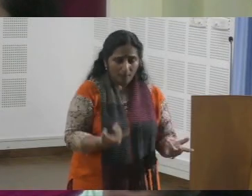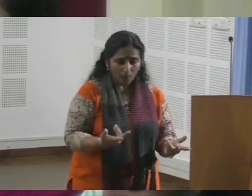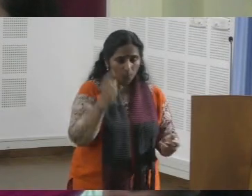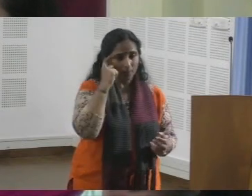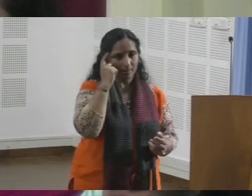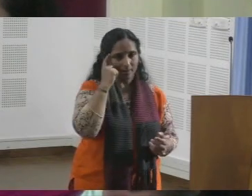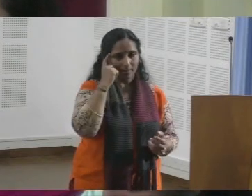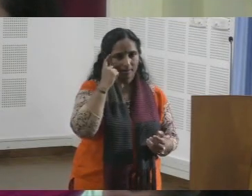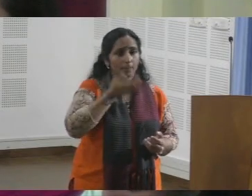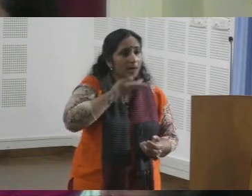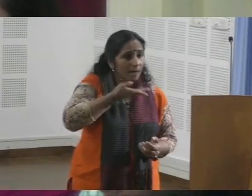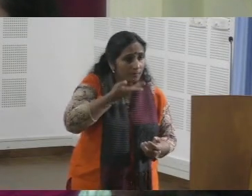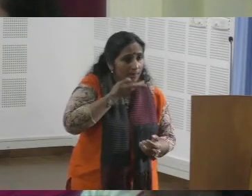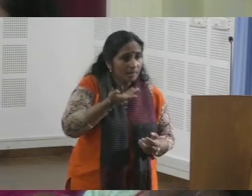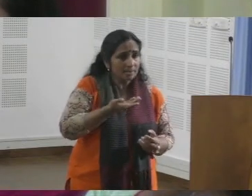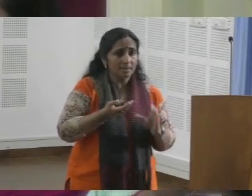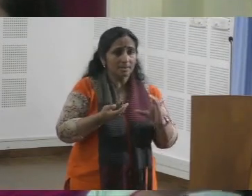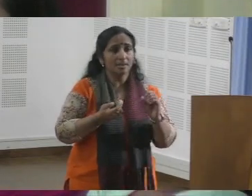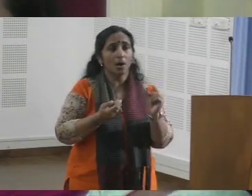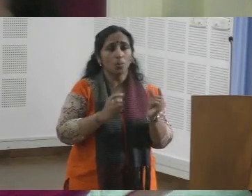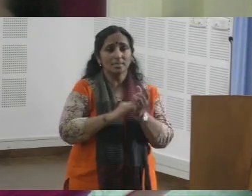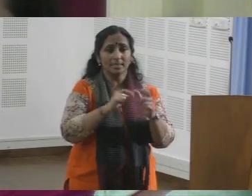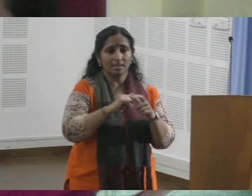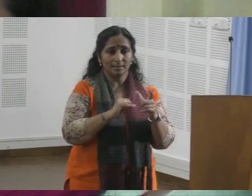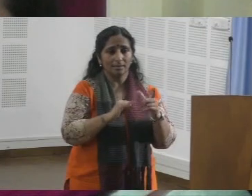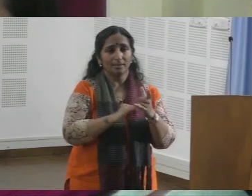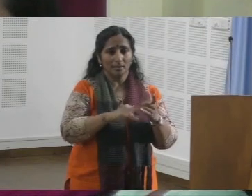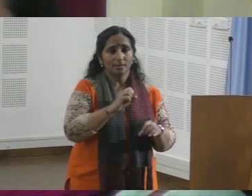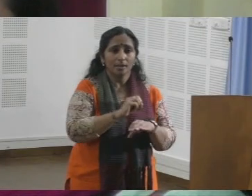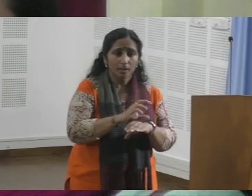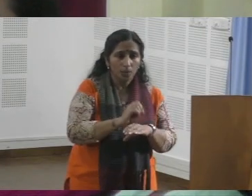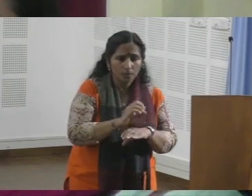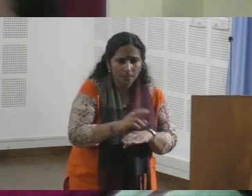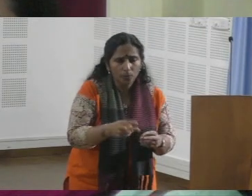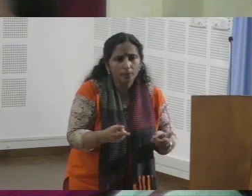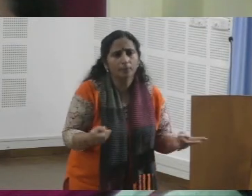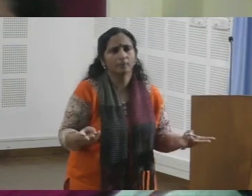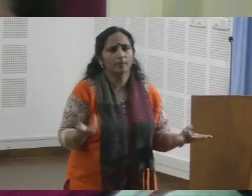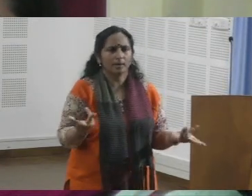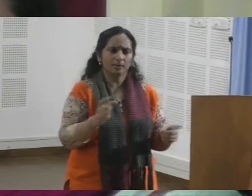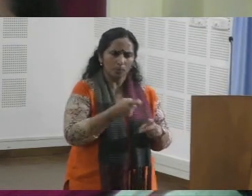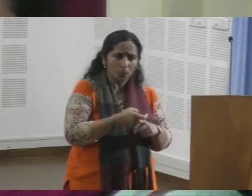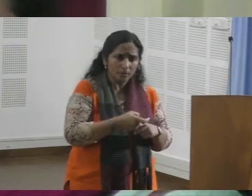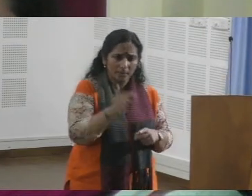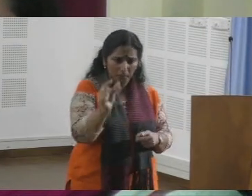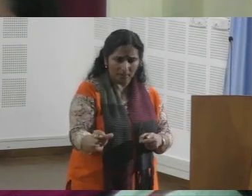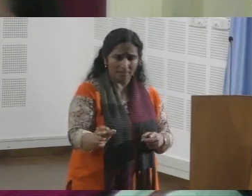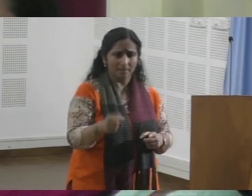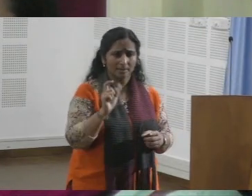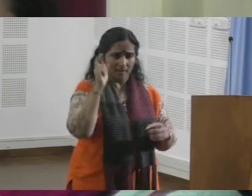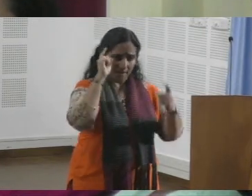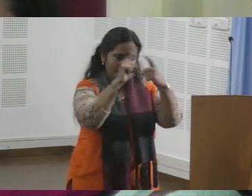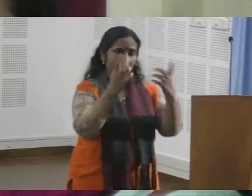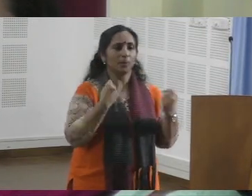നമ്മുടെ കൗൺസിലിംഗ് അവർക്ക് എന്ത് ചെയ്യാൻ പറ്റും എന്നുള്ളത് അവരെ റിയലൈസ് ചെയ്യിപ്പിക്കുക എന്നുള്ളത് ഒരു പ്രൊഫഷണലിൻ്റെ റോളാണ്. പക്ഷേ അത് ടേക്കപ്പ് ചെയ്യുക, അത്